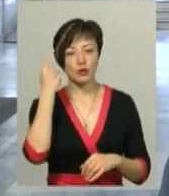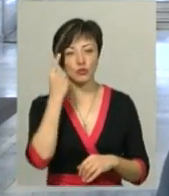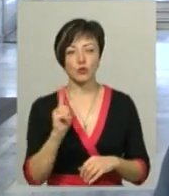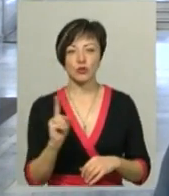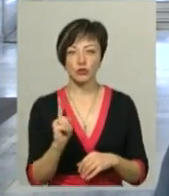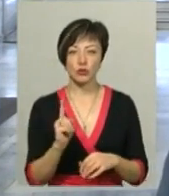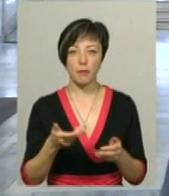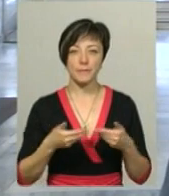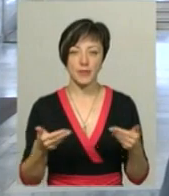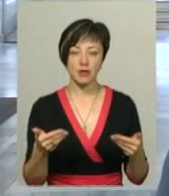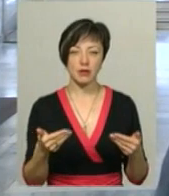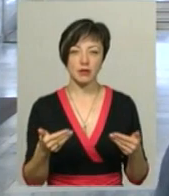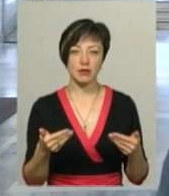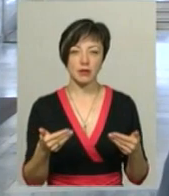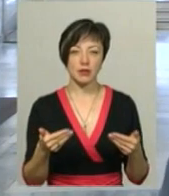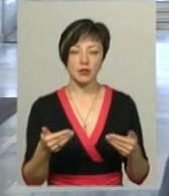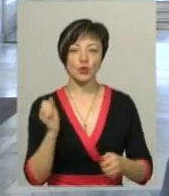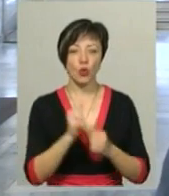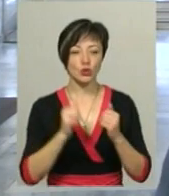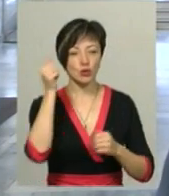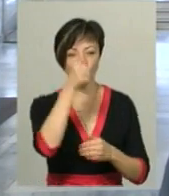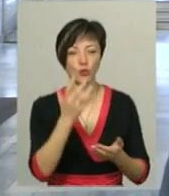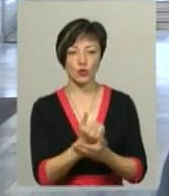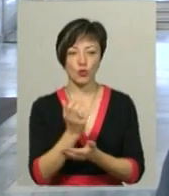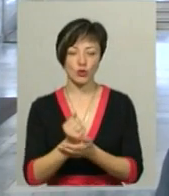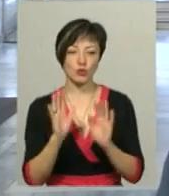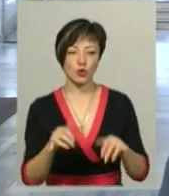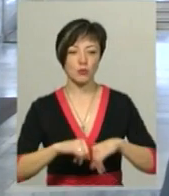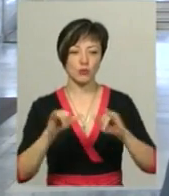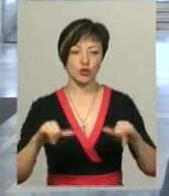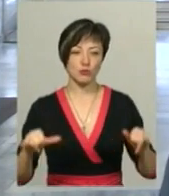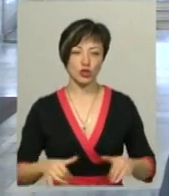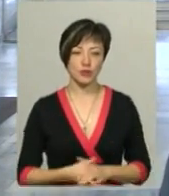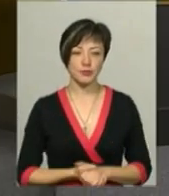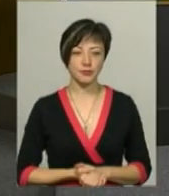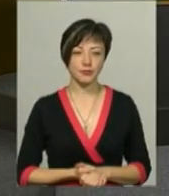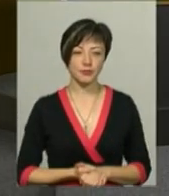ми з кожним роком здобутки будуть ще більше і більше.